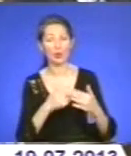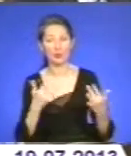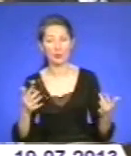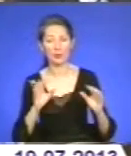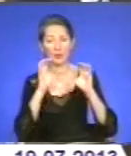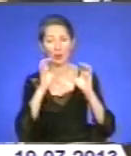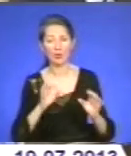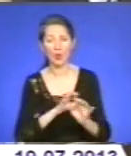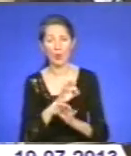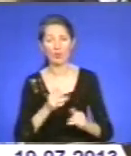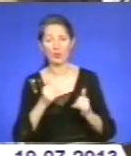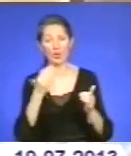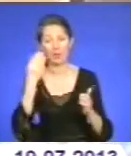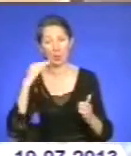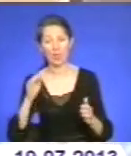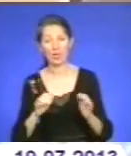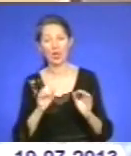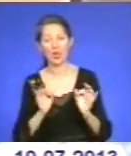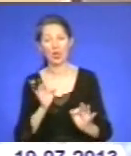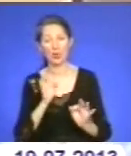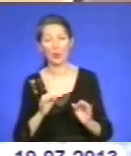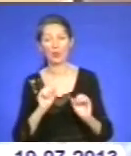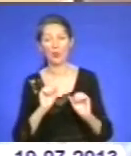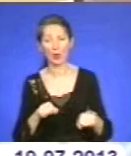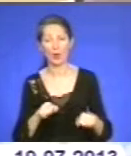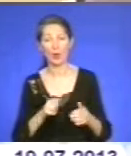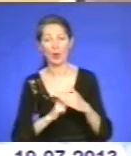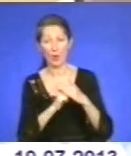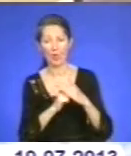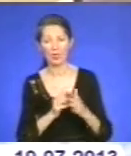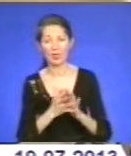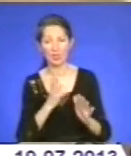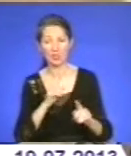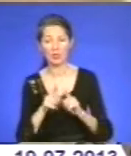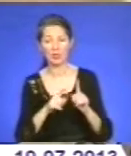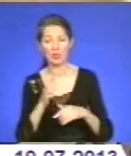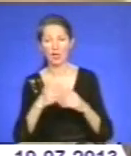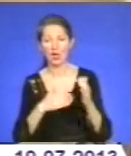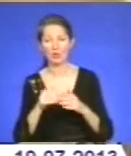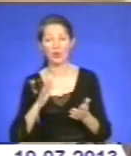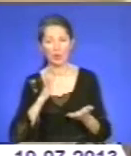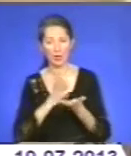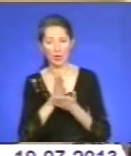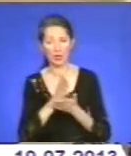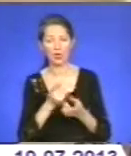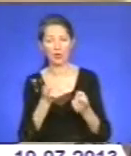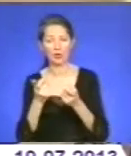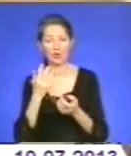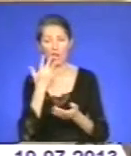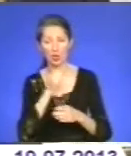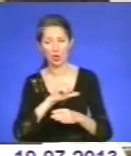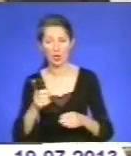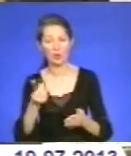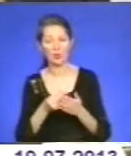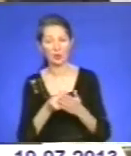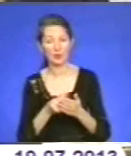для вдосконалення нормативно-правової бази. На часі зміни кадрової політики, залучення іноземних інвестицій та впорядкування собівартості